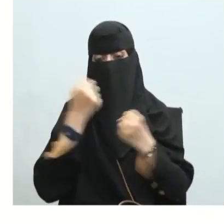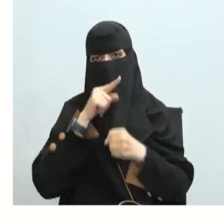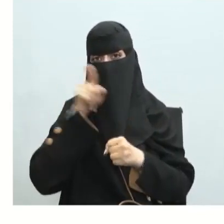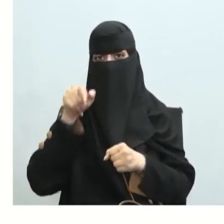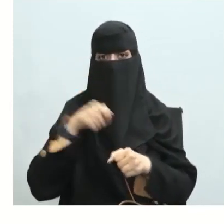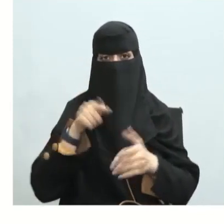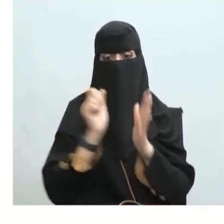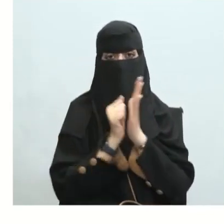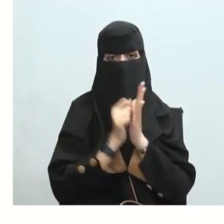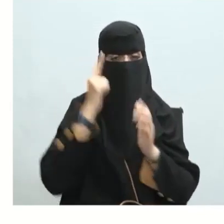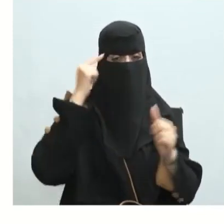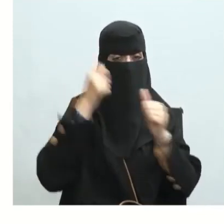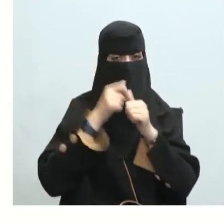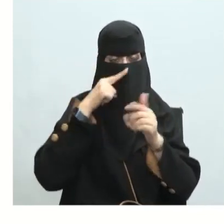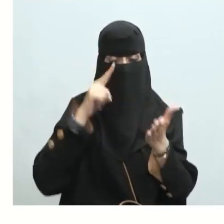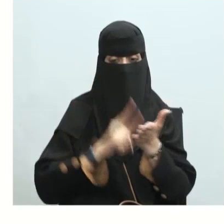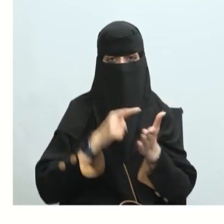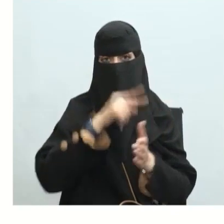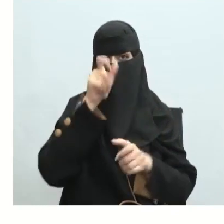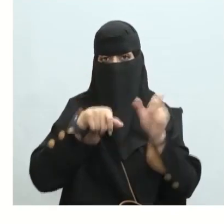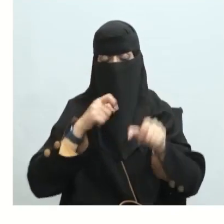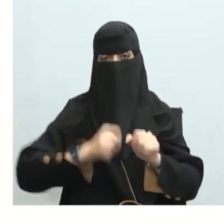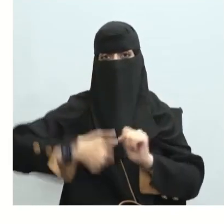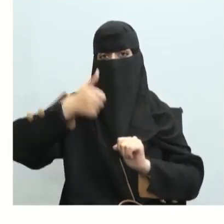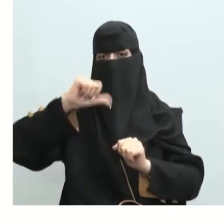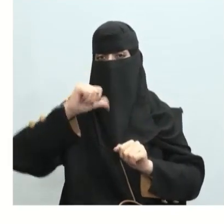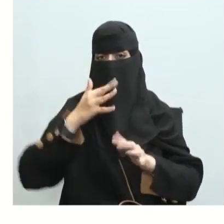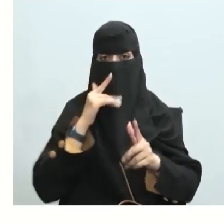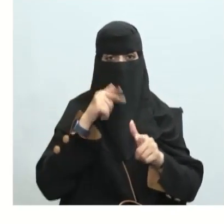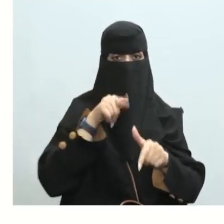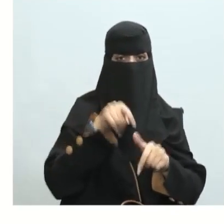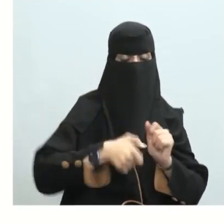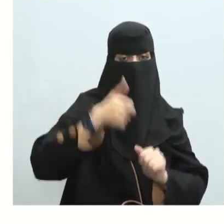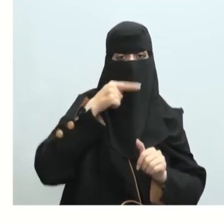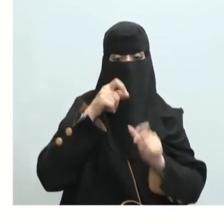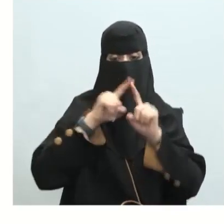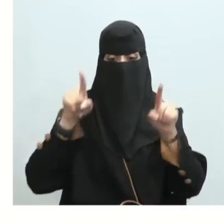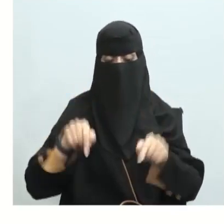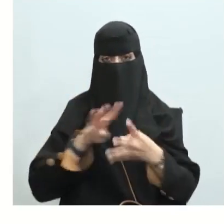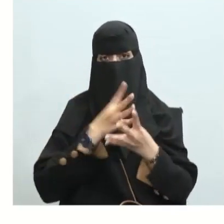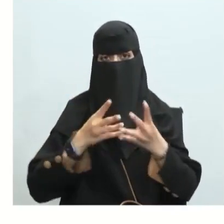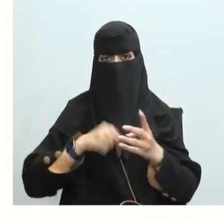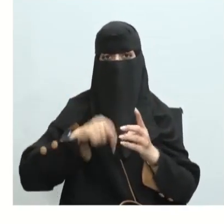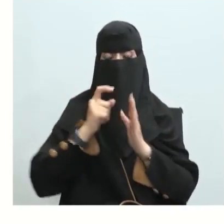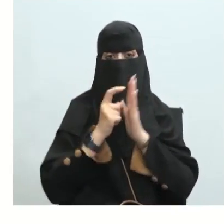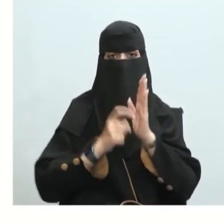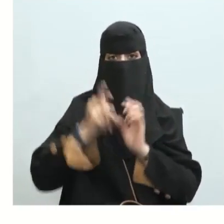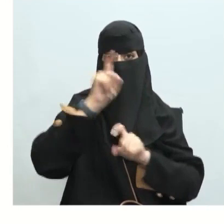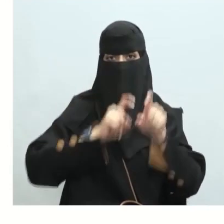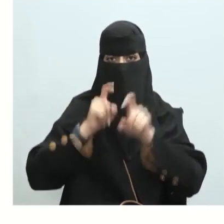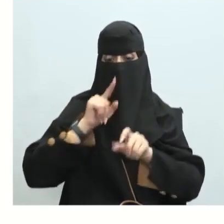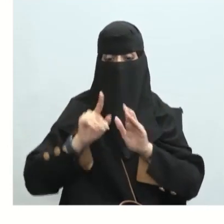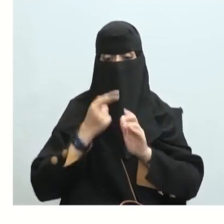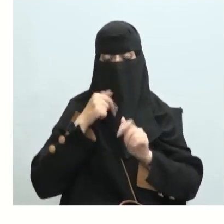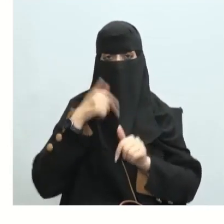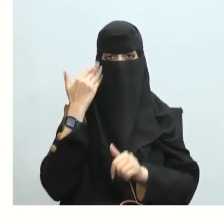وهذا نشاط منزلي تذكر ان زملائك سيقومون اداء ادائك بحسب البطاقه وهذه بطاقه التقويم التقويم الاتيه بطاقه